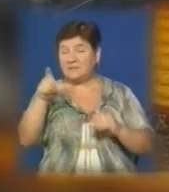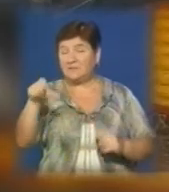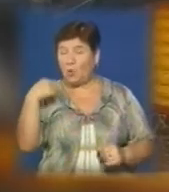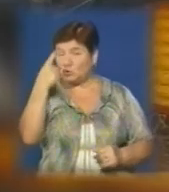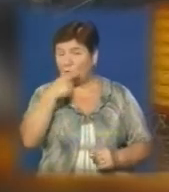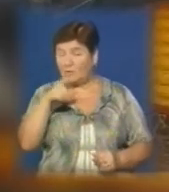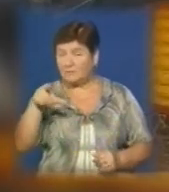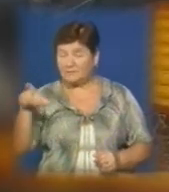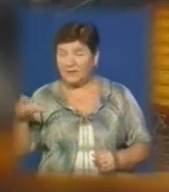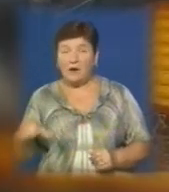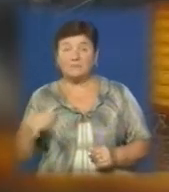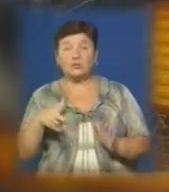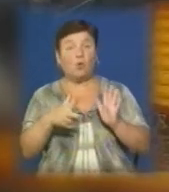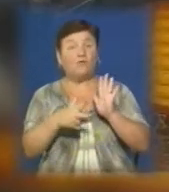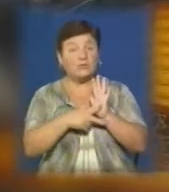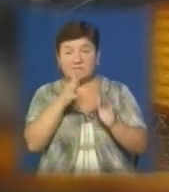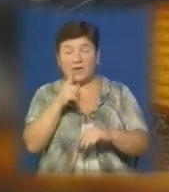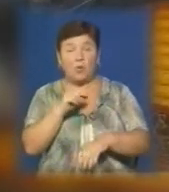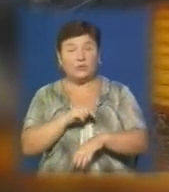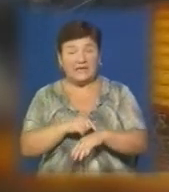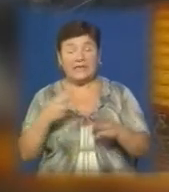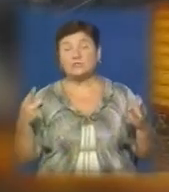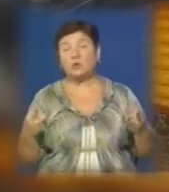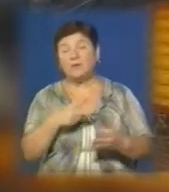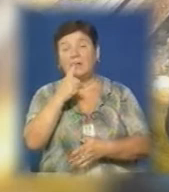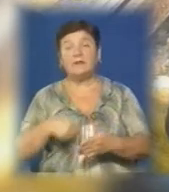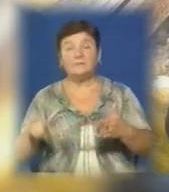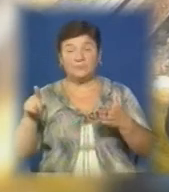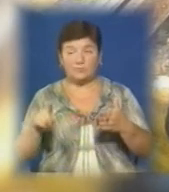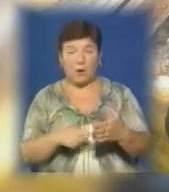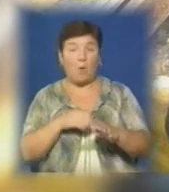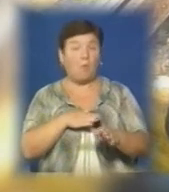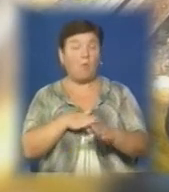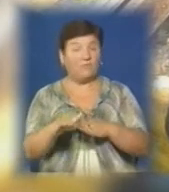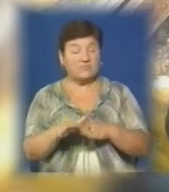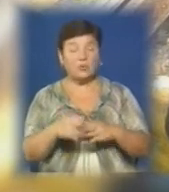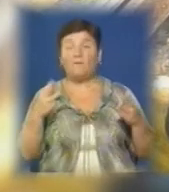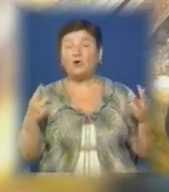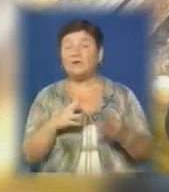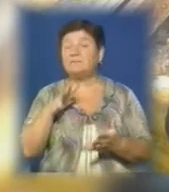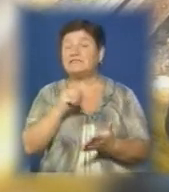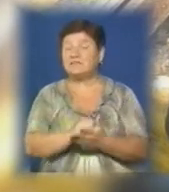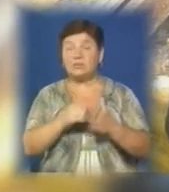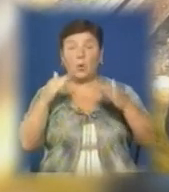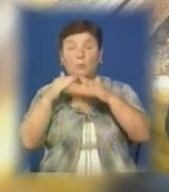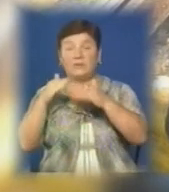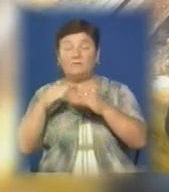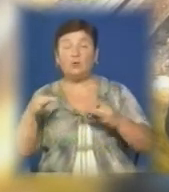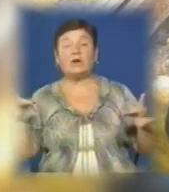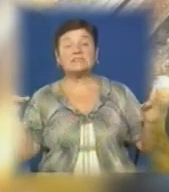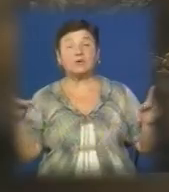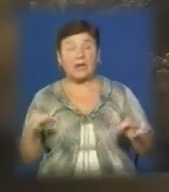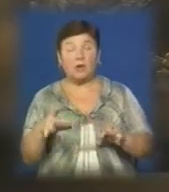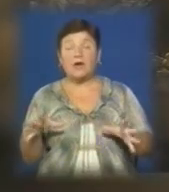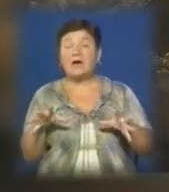особового складу. Вже о 8-й годині загорання ліквідували повністю. Вогнем знищено будівлю ресторану.